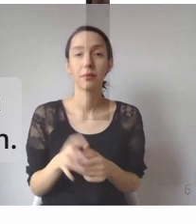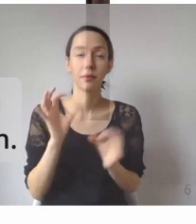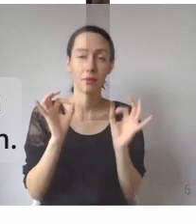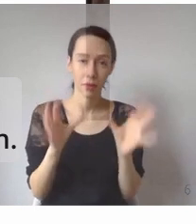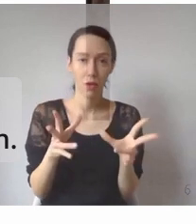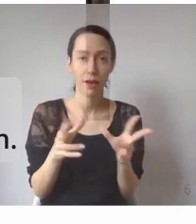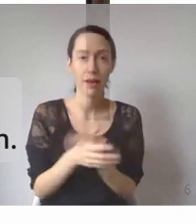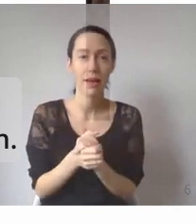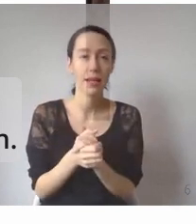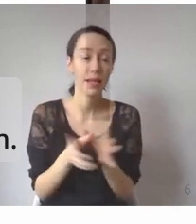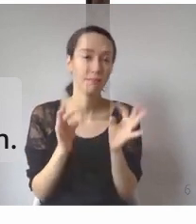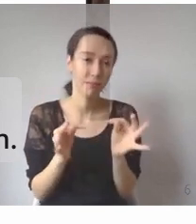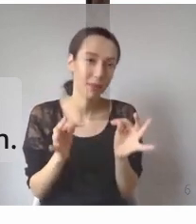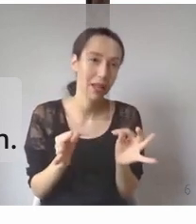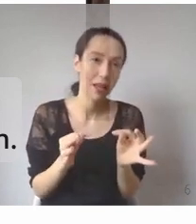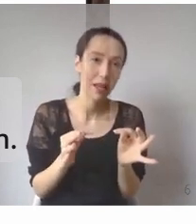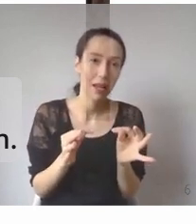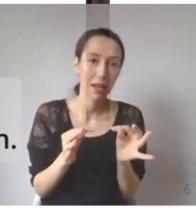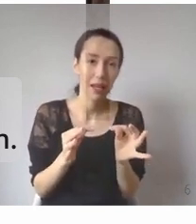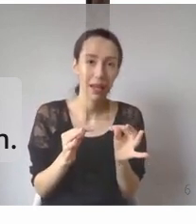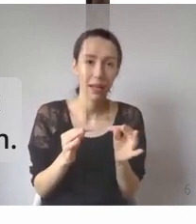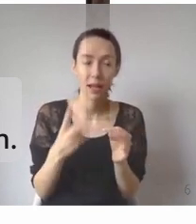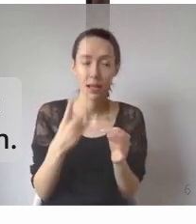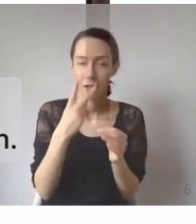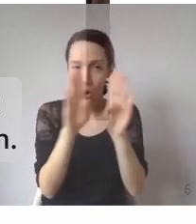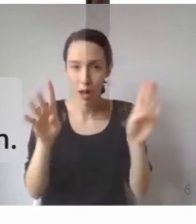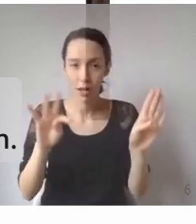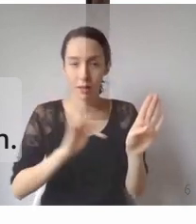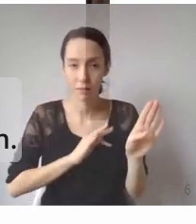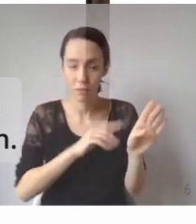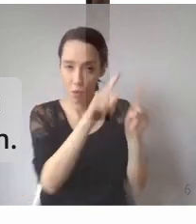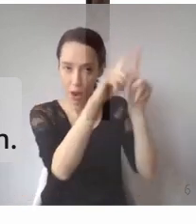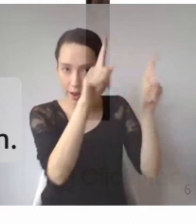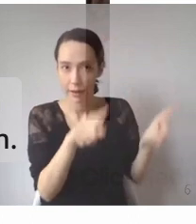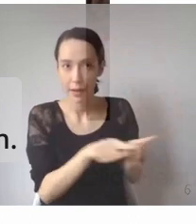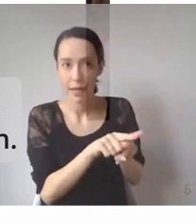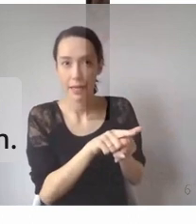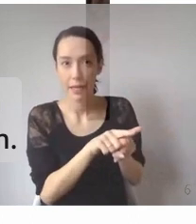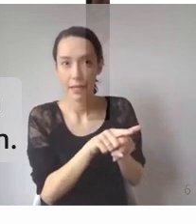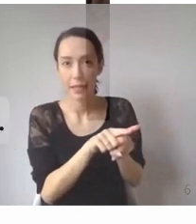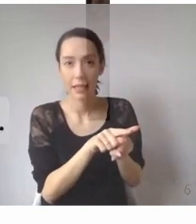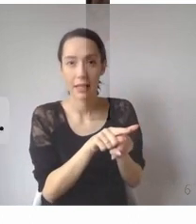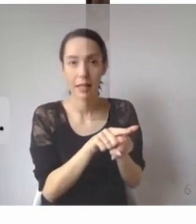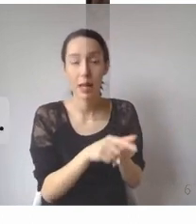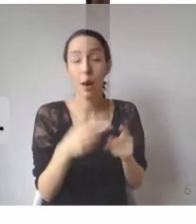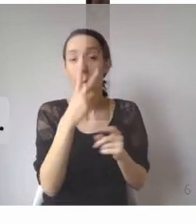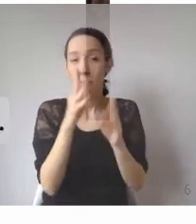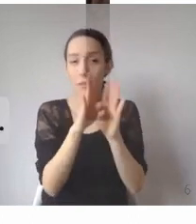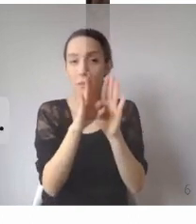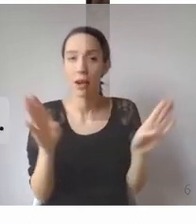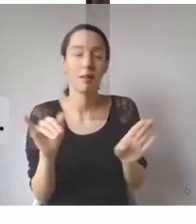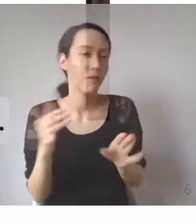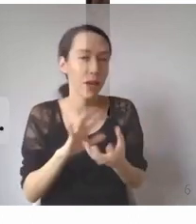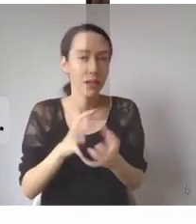i teraz sobie przejdziemy, ja już tutaj udostępnię za chwilę mój ekran i przejdziemy już do profilu na LinkedIn. Pokażę, w jaki sposób